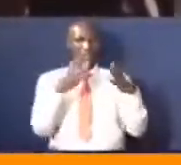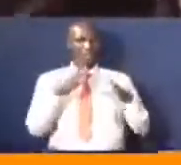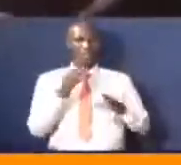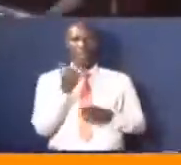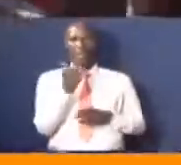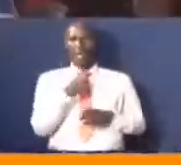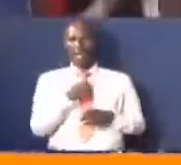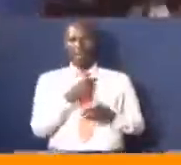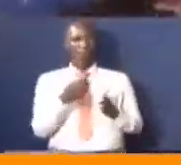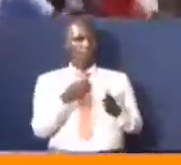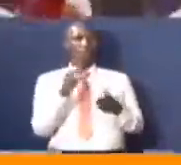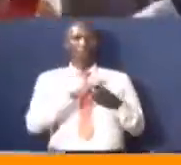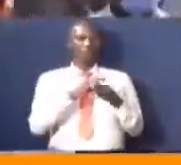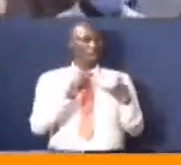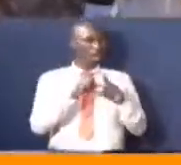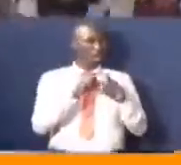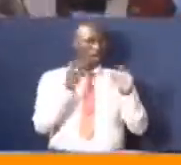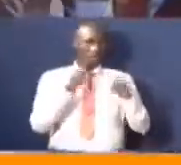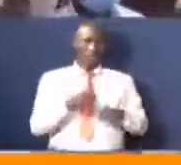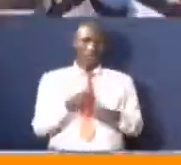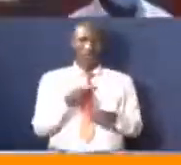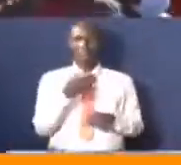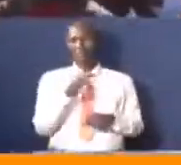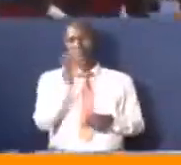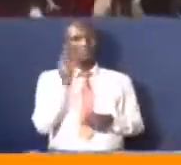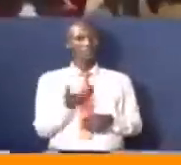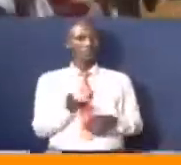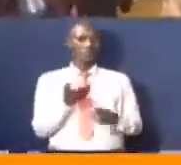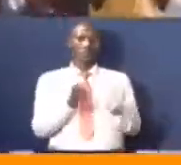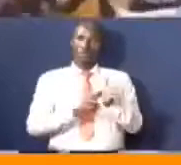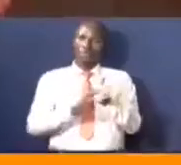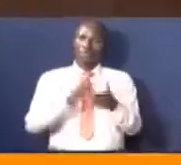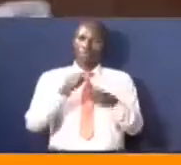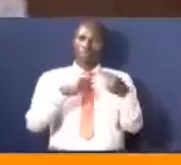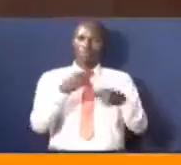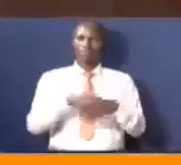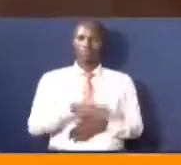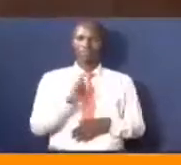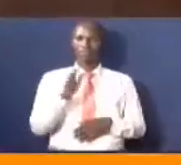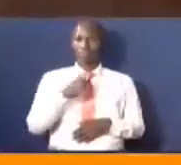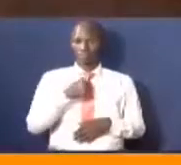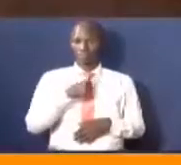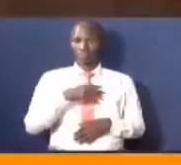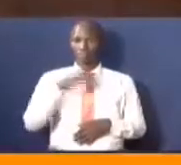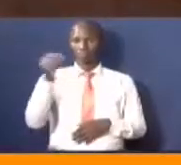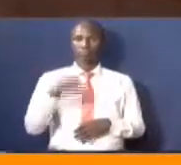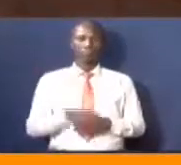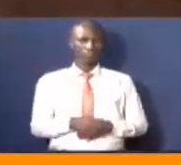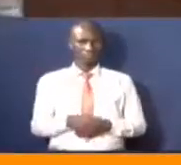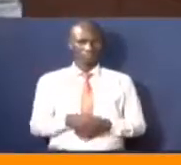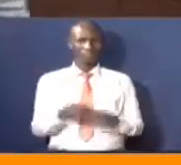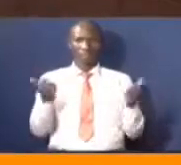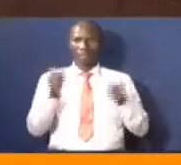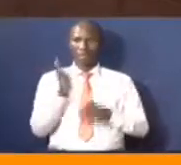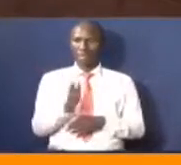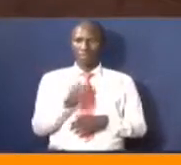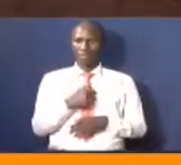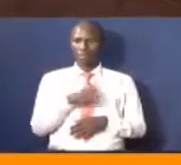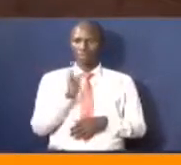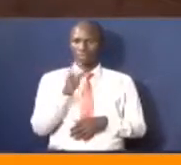itakuwa Sakura Mose kabinda nekau andikithia uendeye. Na naumaba ulo kweza ukia